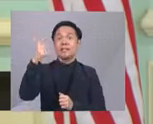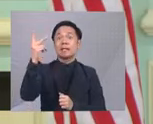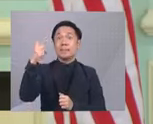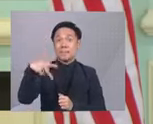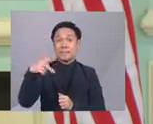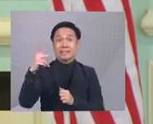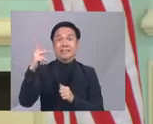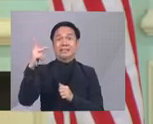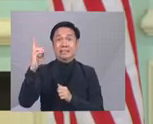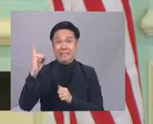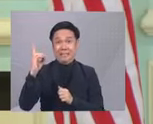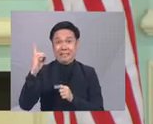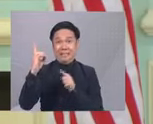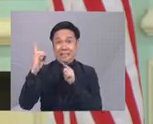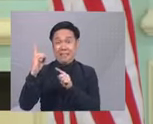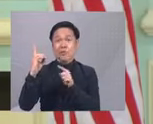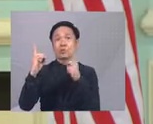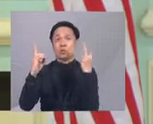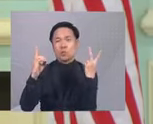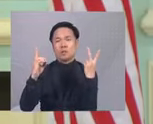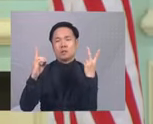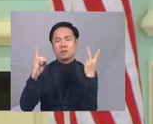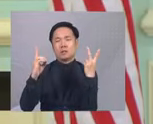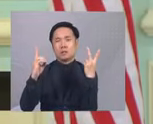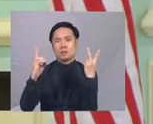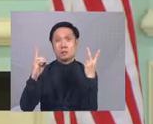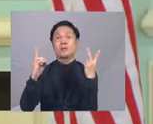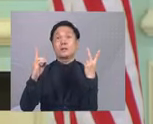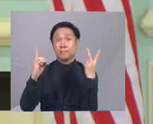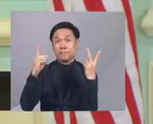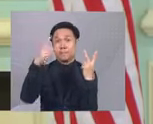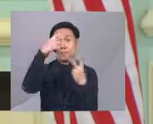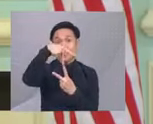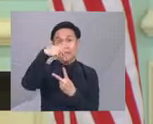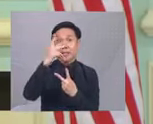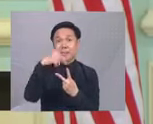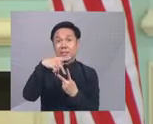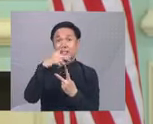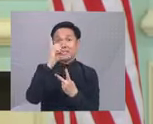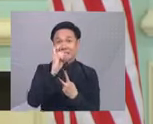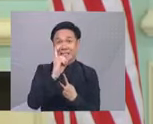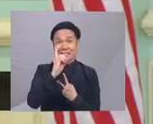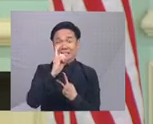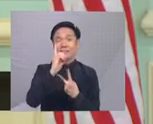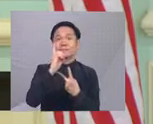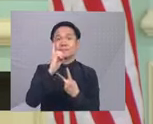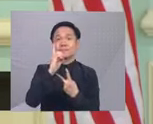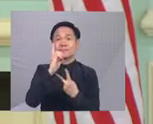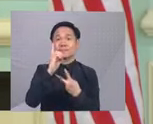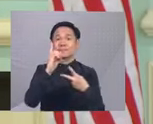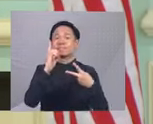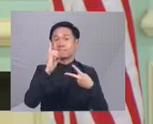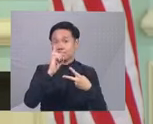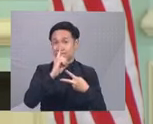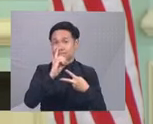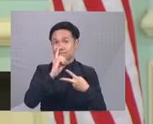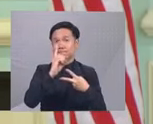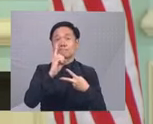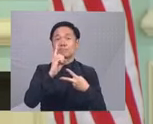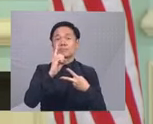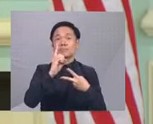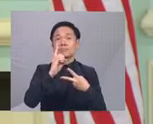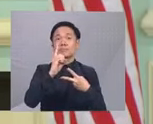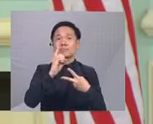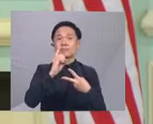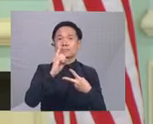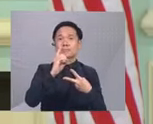PKPD dia ada dua. Yang pertama PKPD yang kita telah